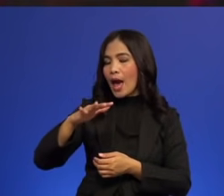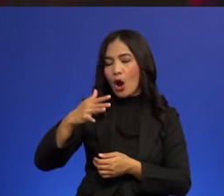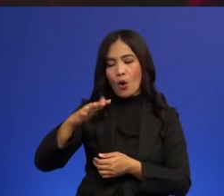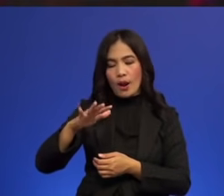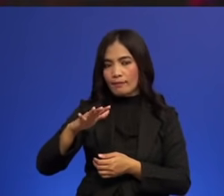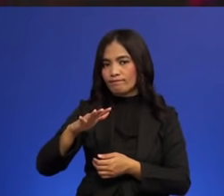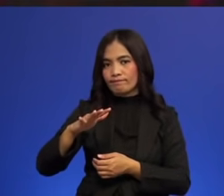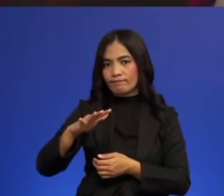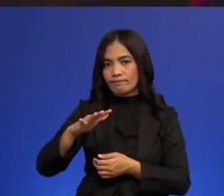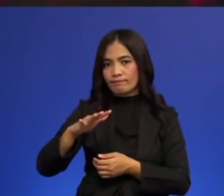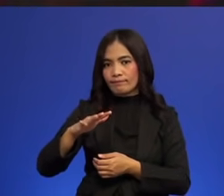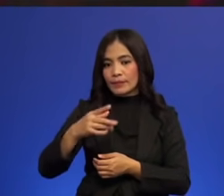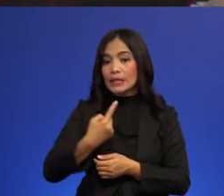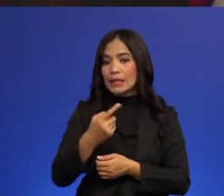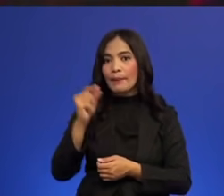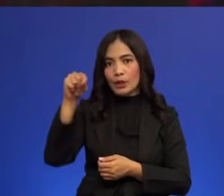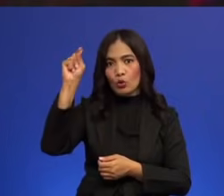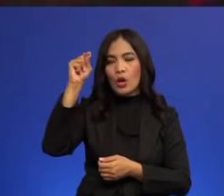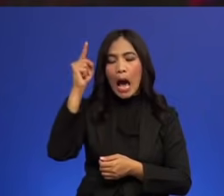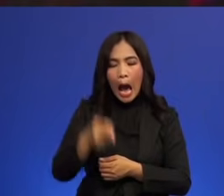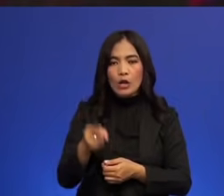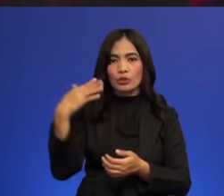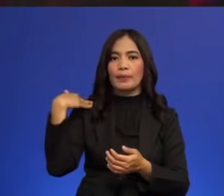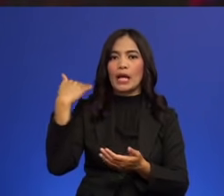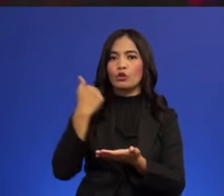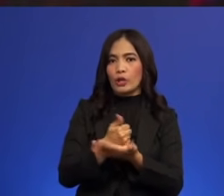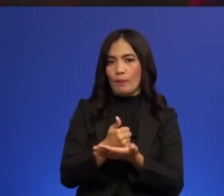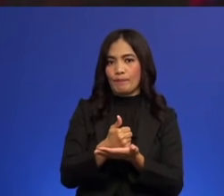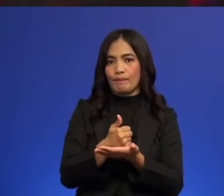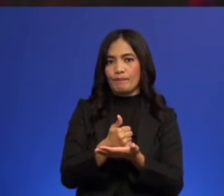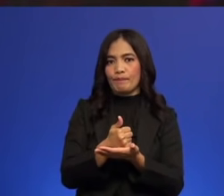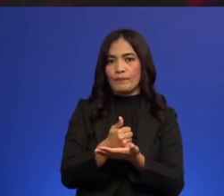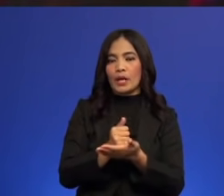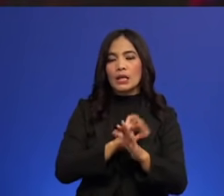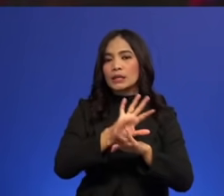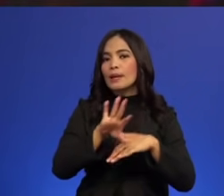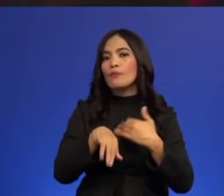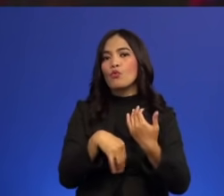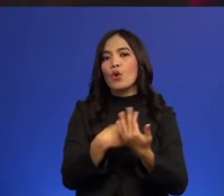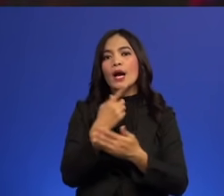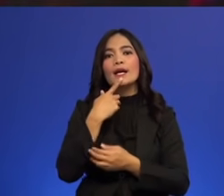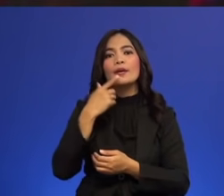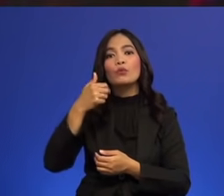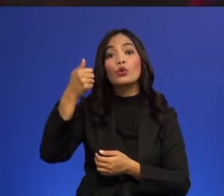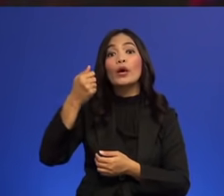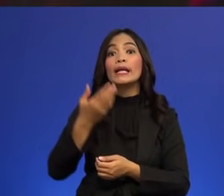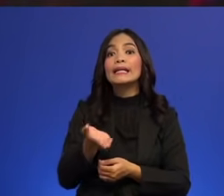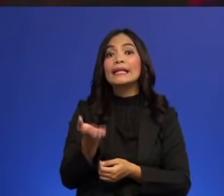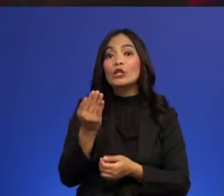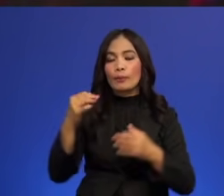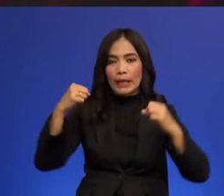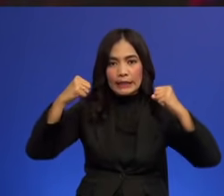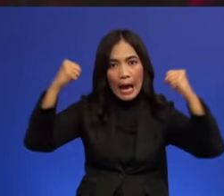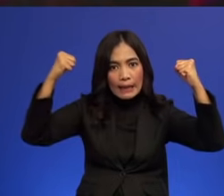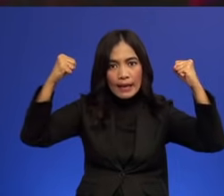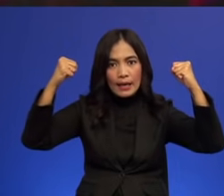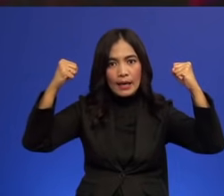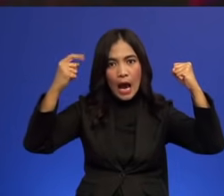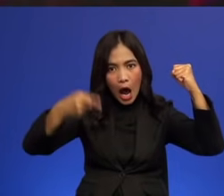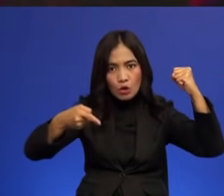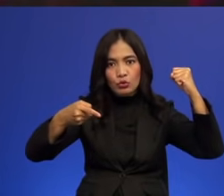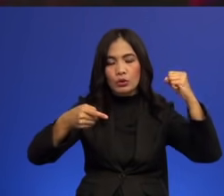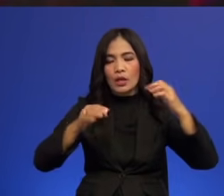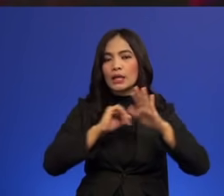saja. Kita memang harus bertanggung jawab atas seluruh kebutuhan kita, kesehatan kita,